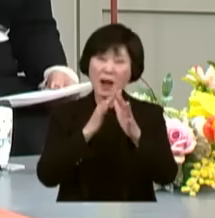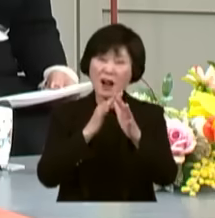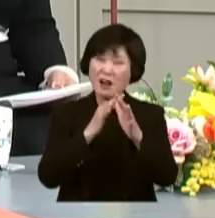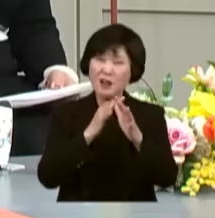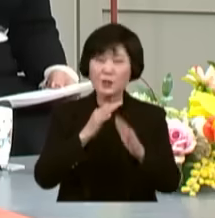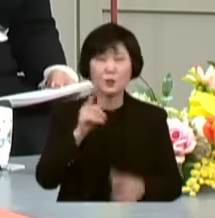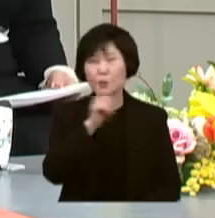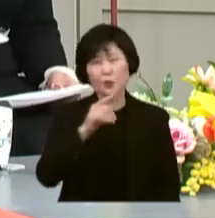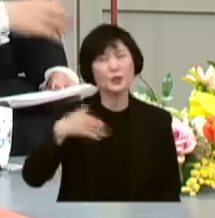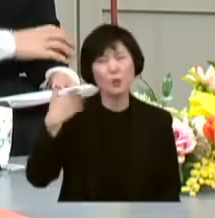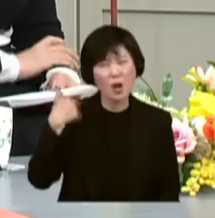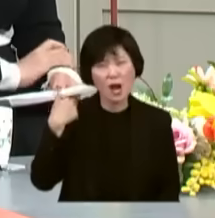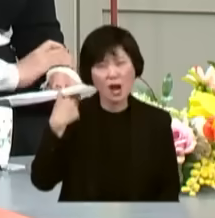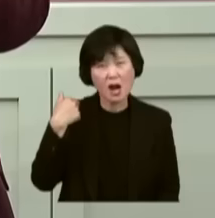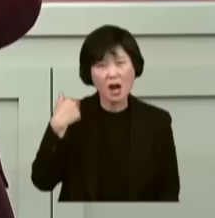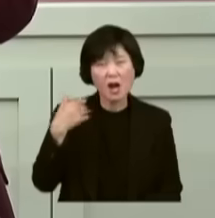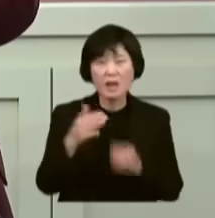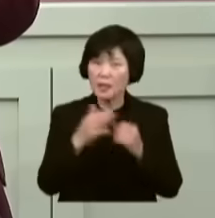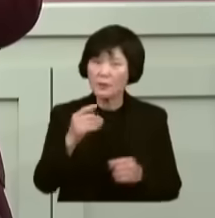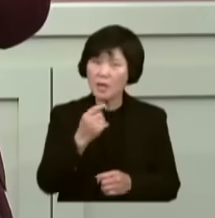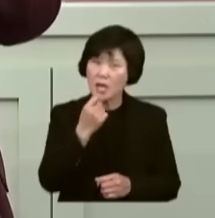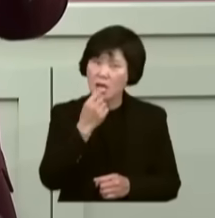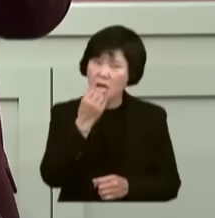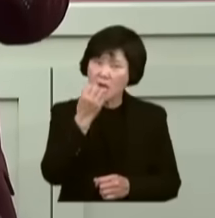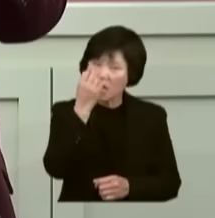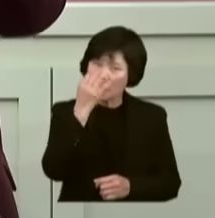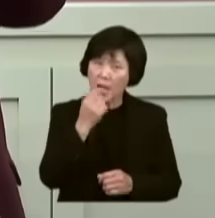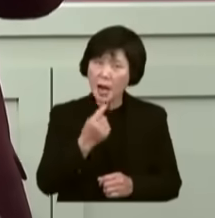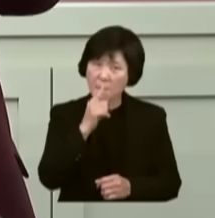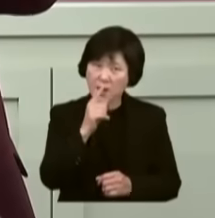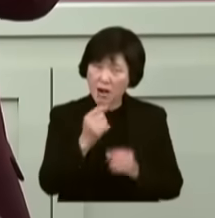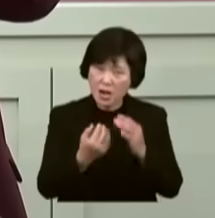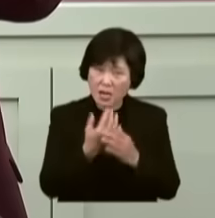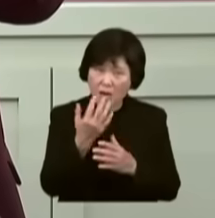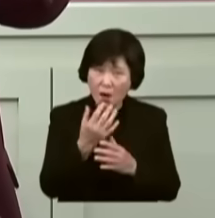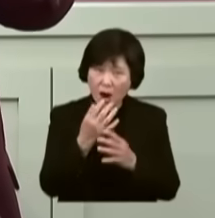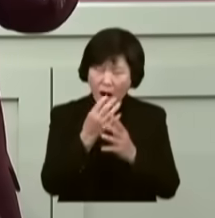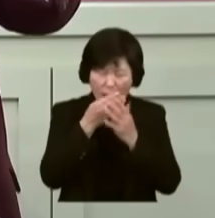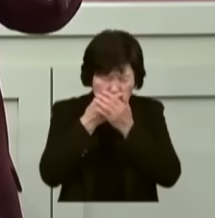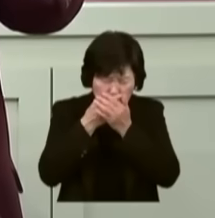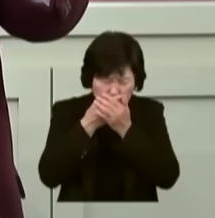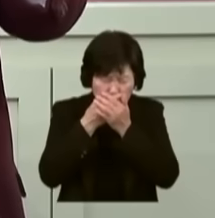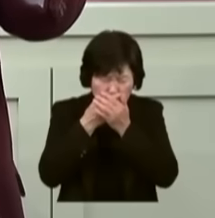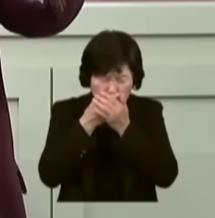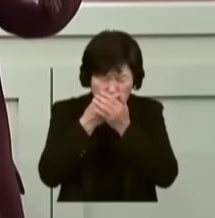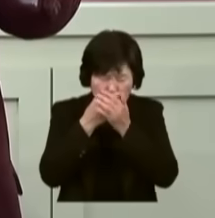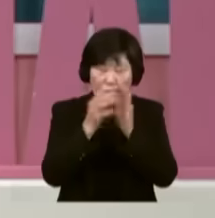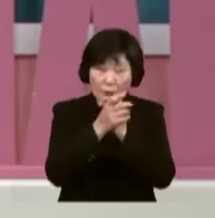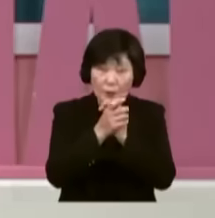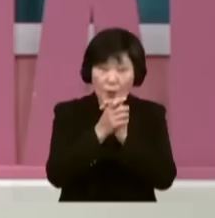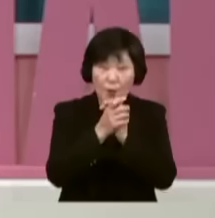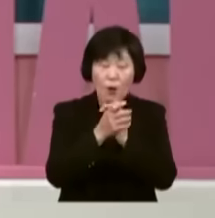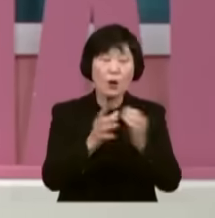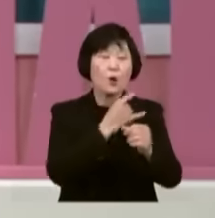모르고 입에서 그래서 입을 막 막았대요. 이게 뭐지 하면서 권사님이 옆에서 같이